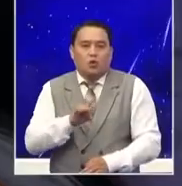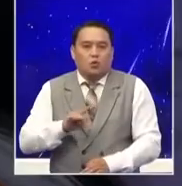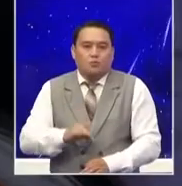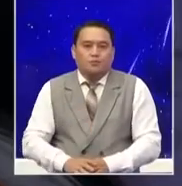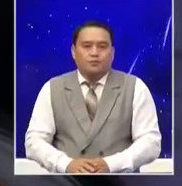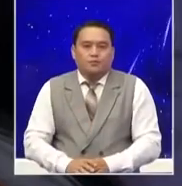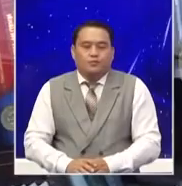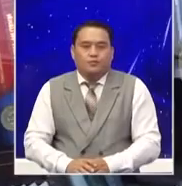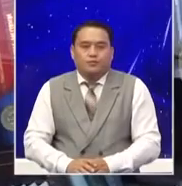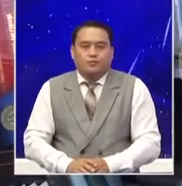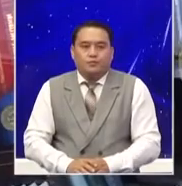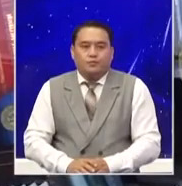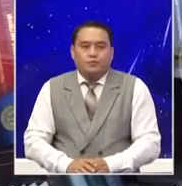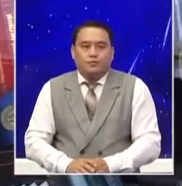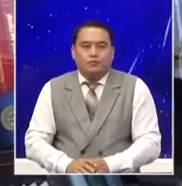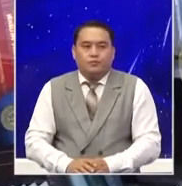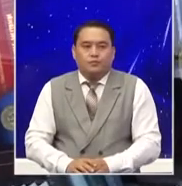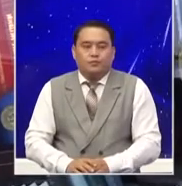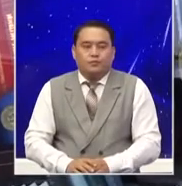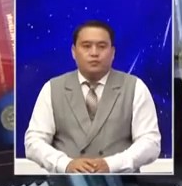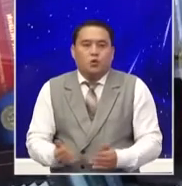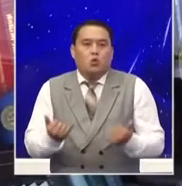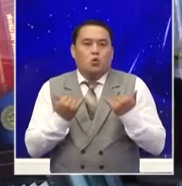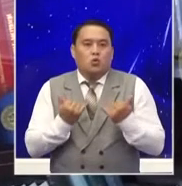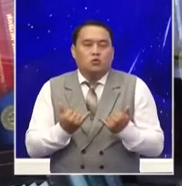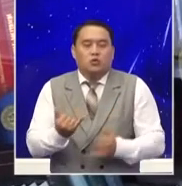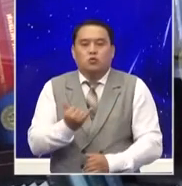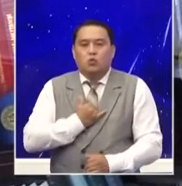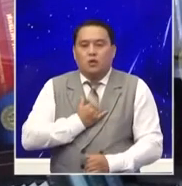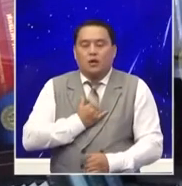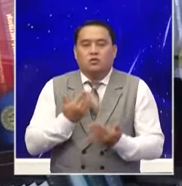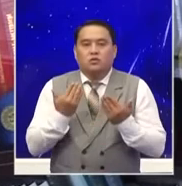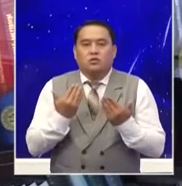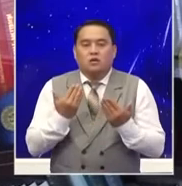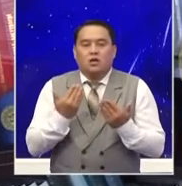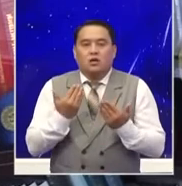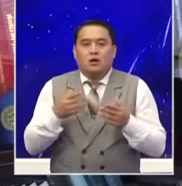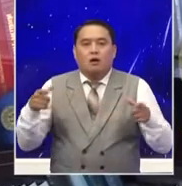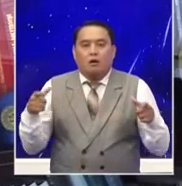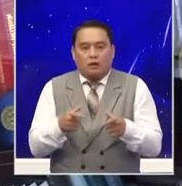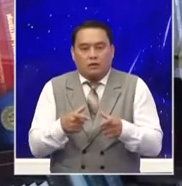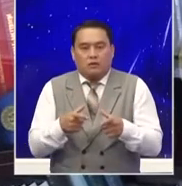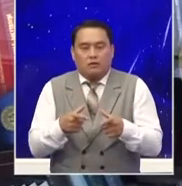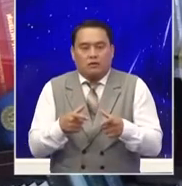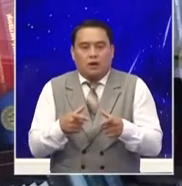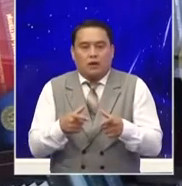районов. Несмотря на то, что у нас сейчас вроде бы карантин,